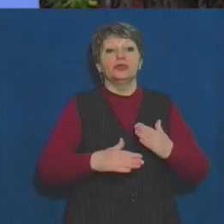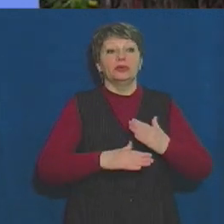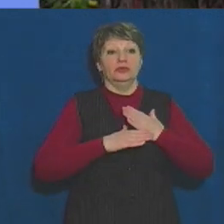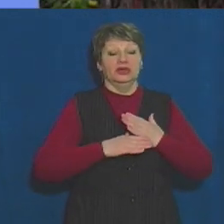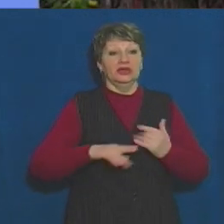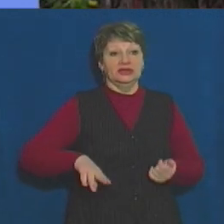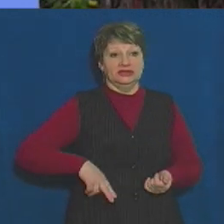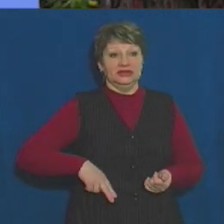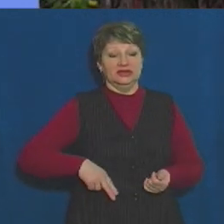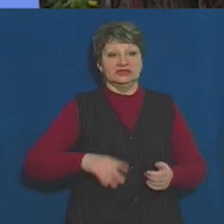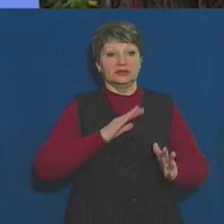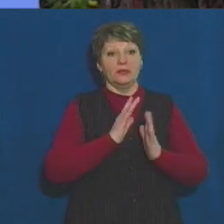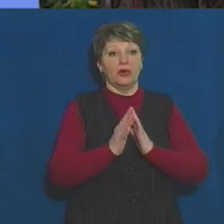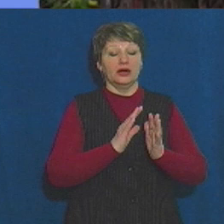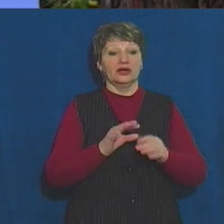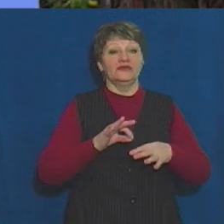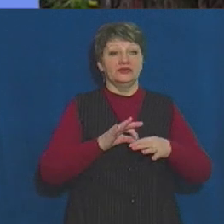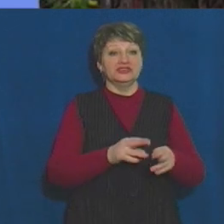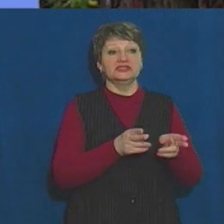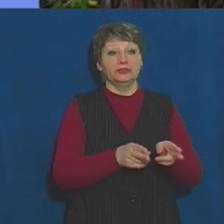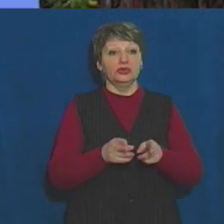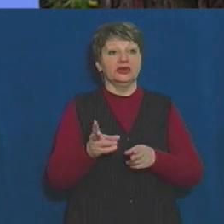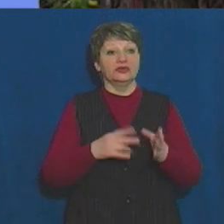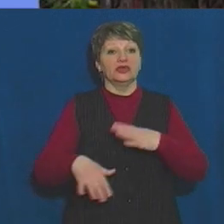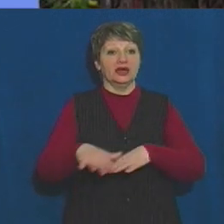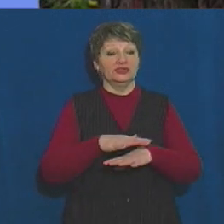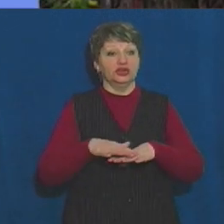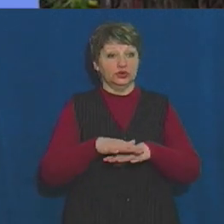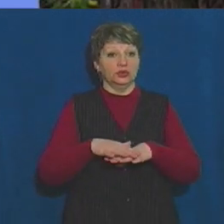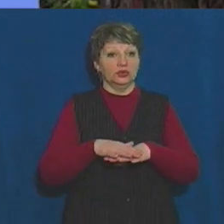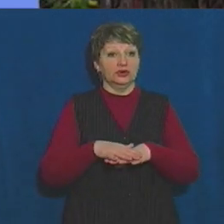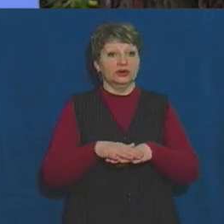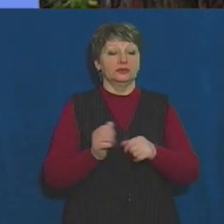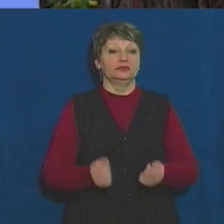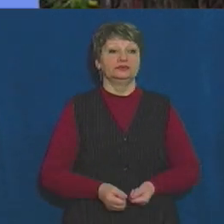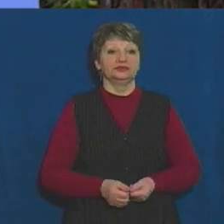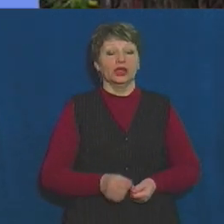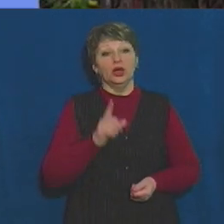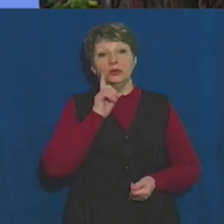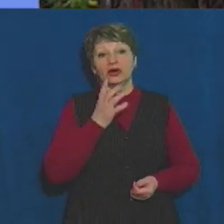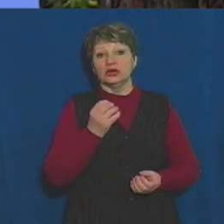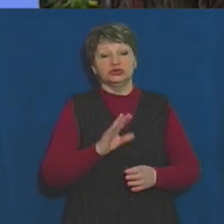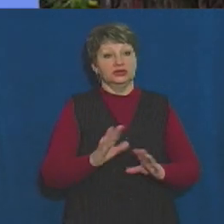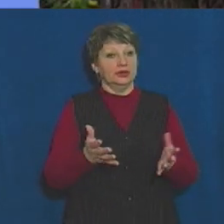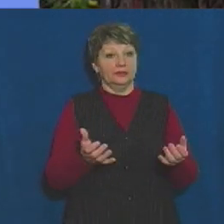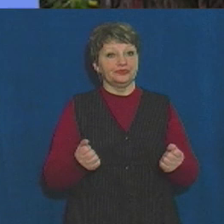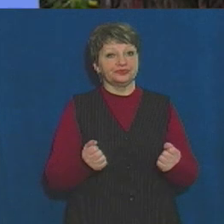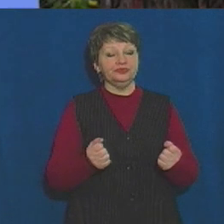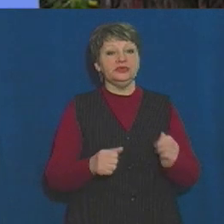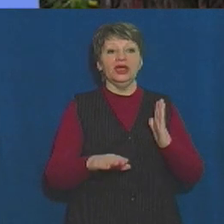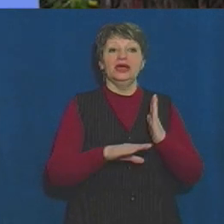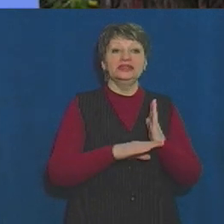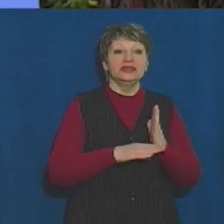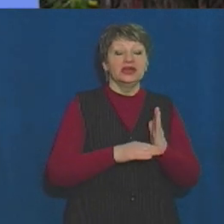парків навести порядок на їх територіях. Ну, бюджет ще не прийнятий. Деревина, яка під час